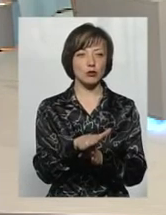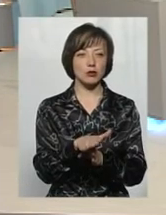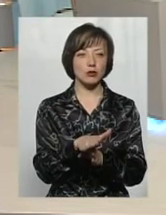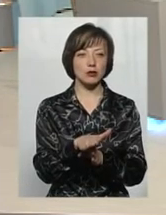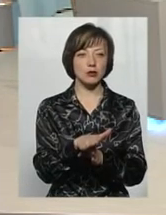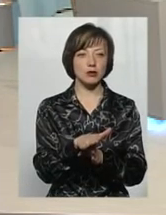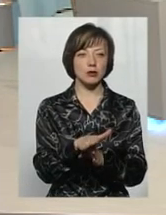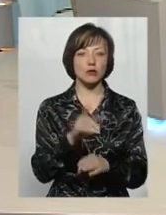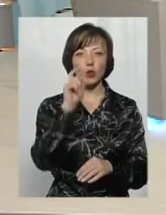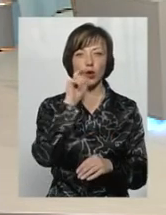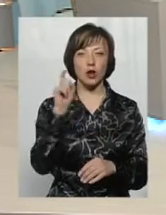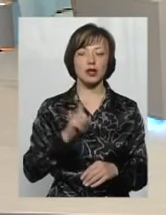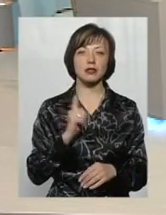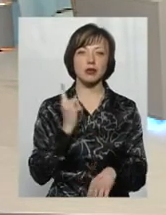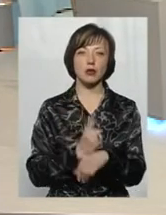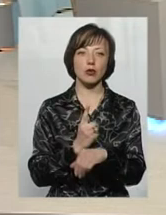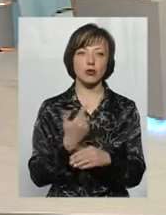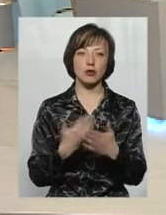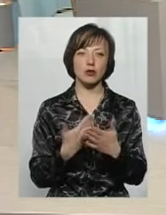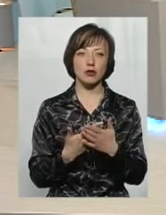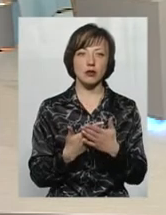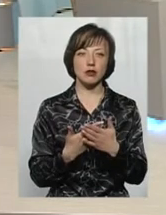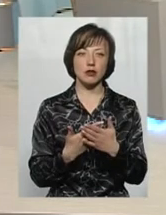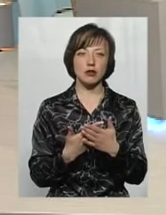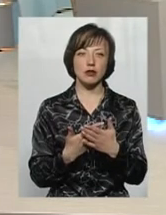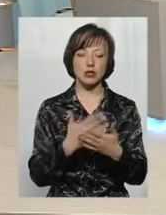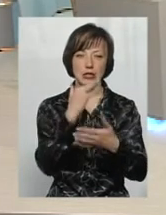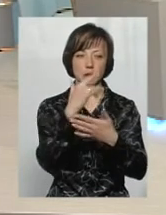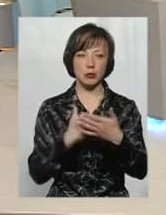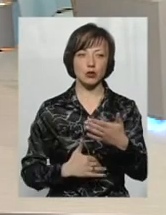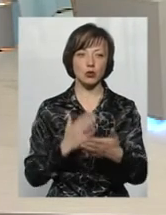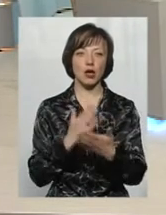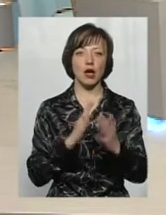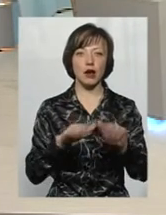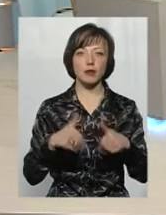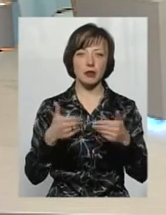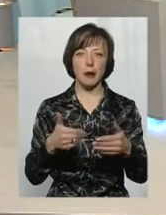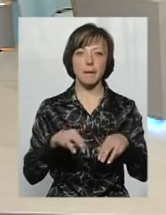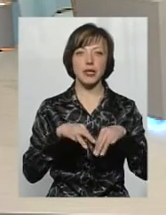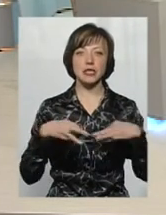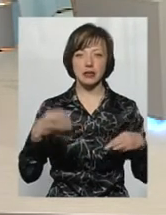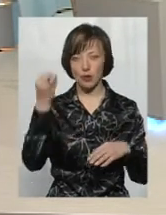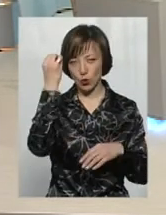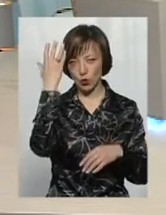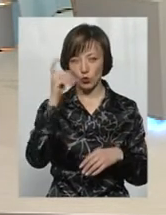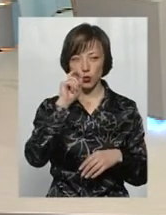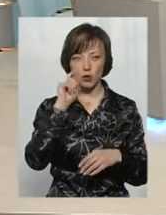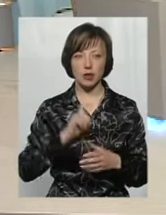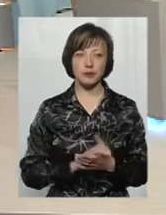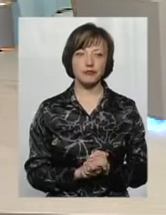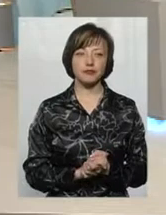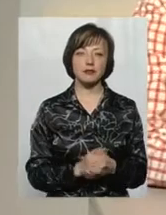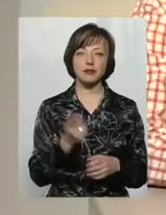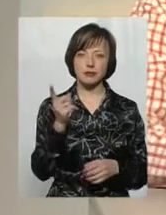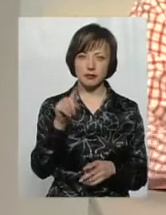заборонені в Україні, тобто які є в списку рекомендованим Міністерством культури України. До речі,